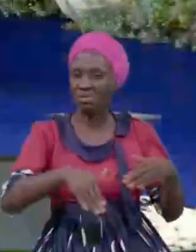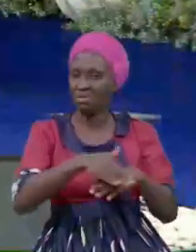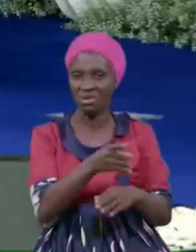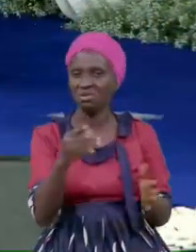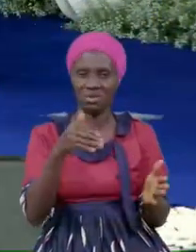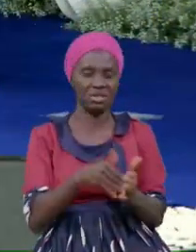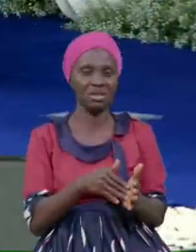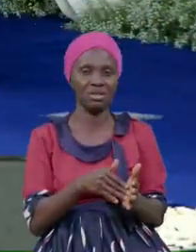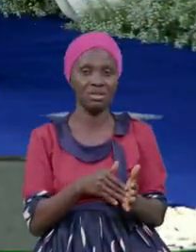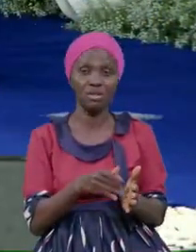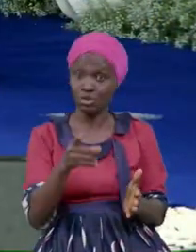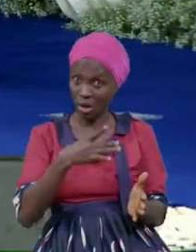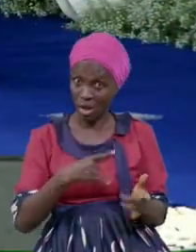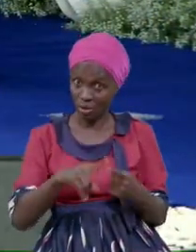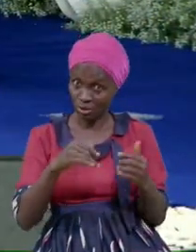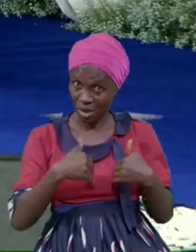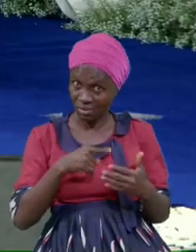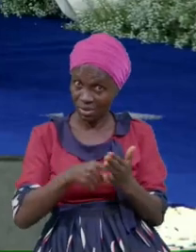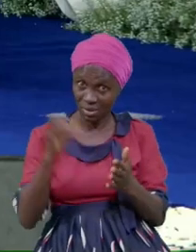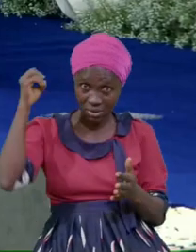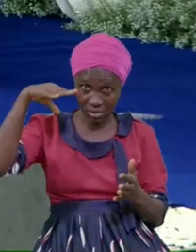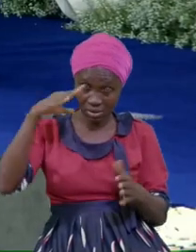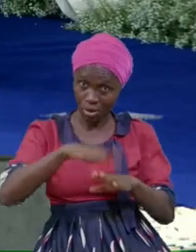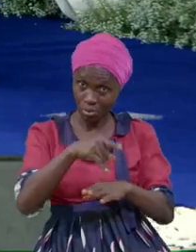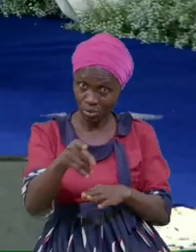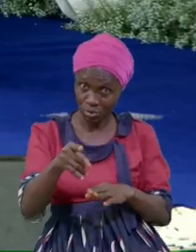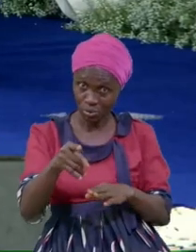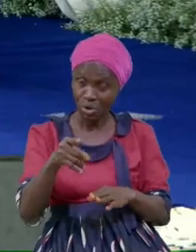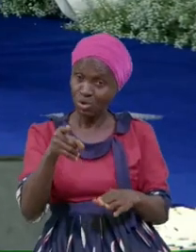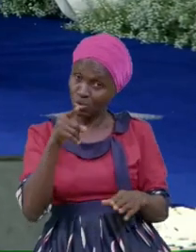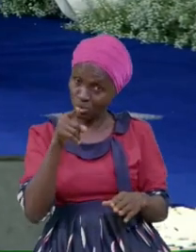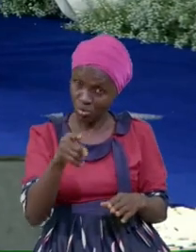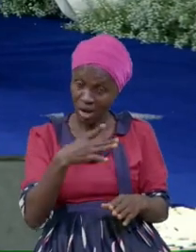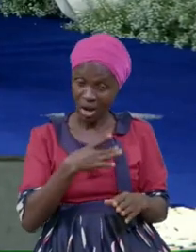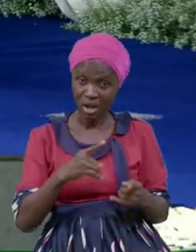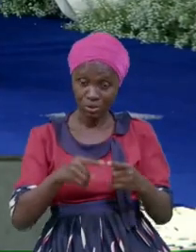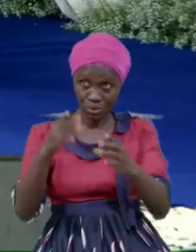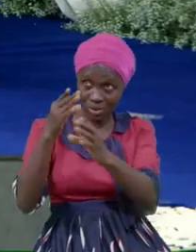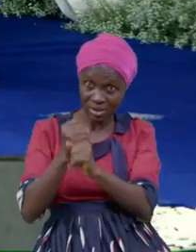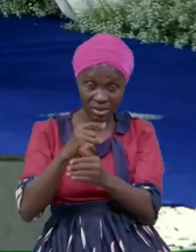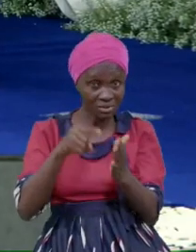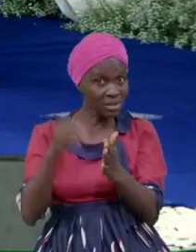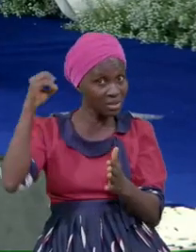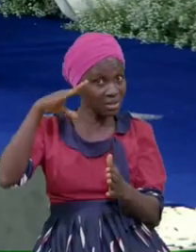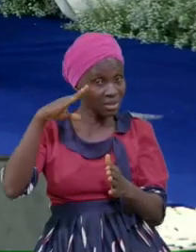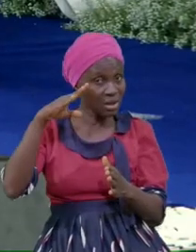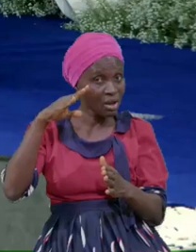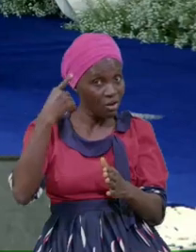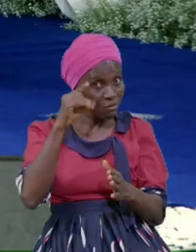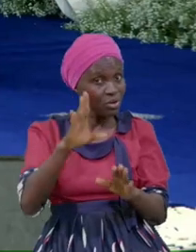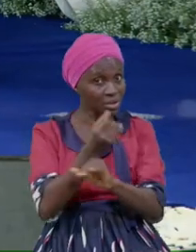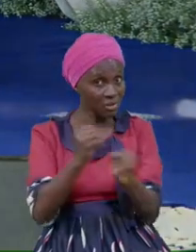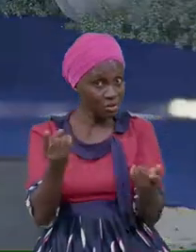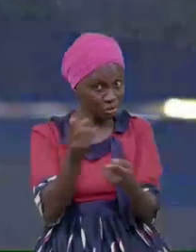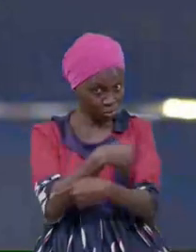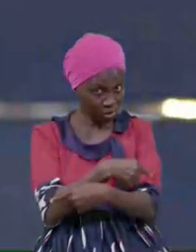tu veux avoir cette grâce. En ce jour de ton salut, n'importe où tu es,